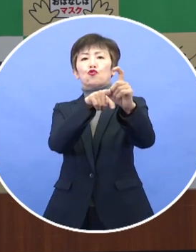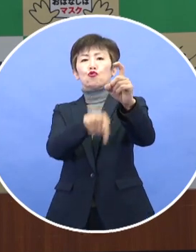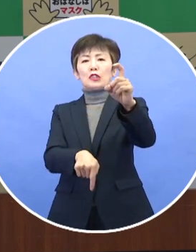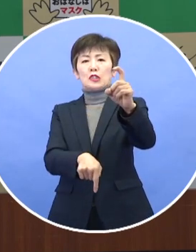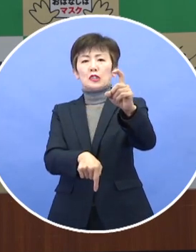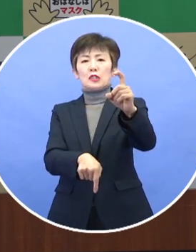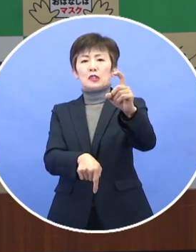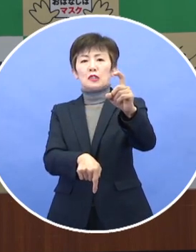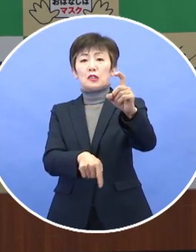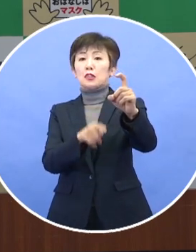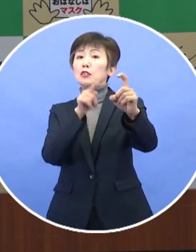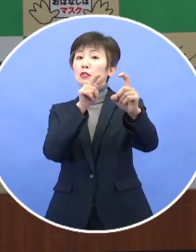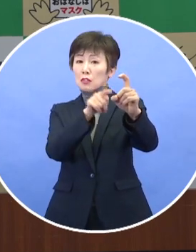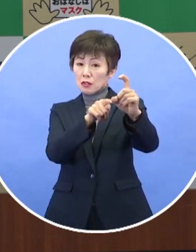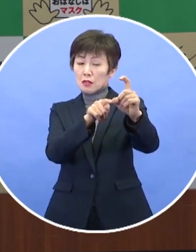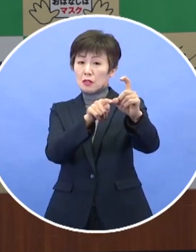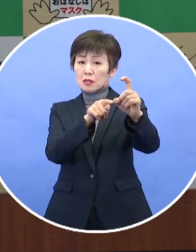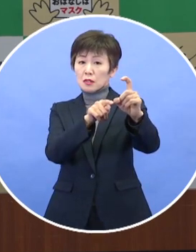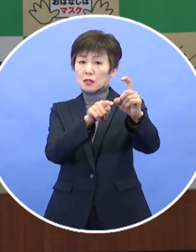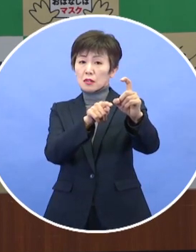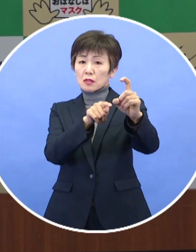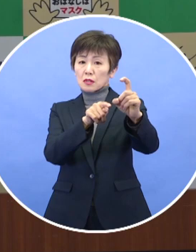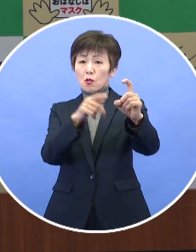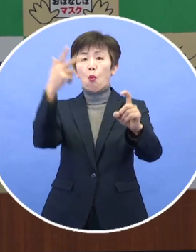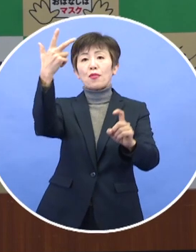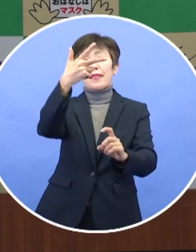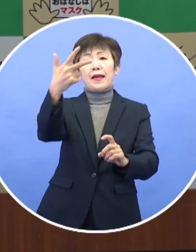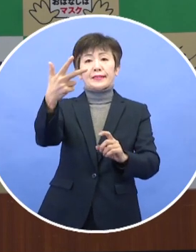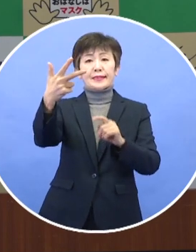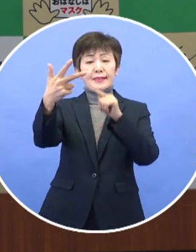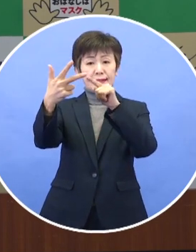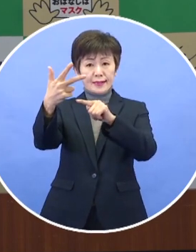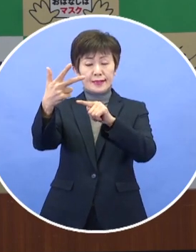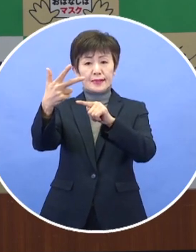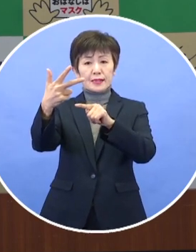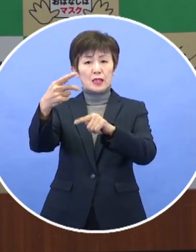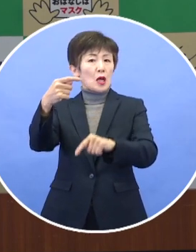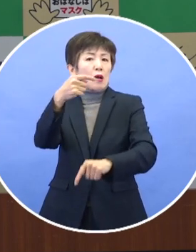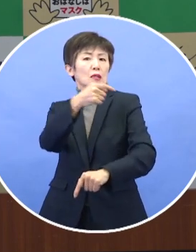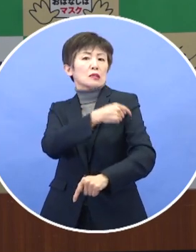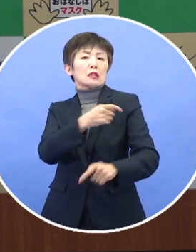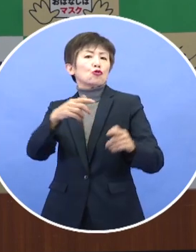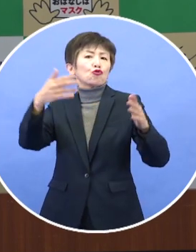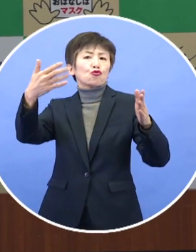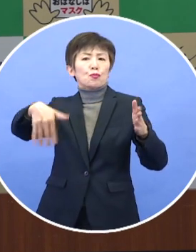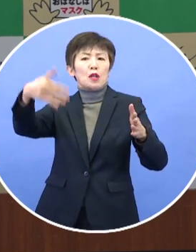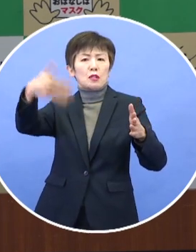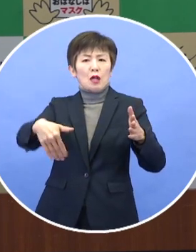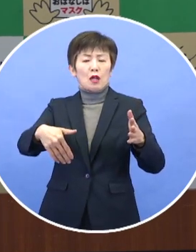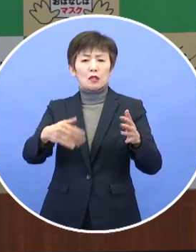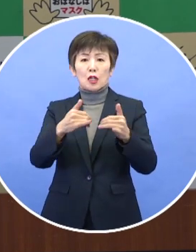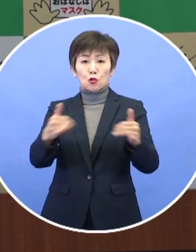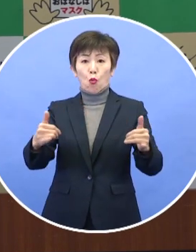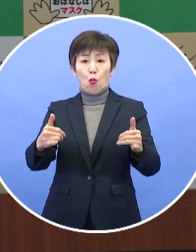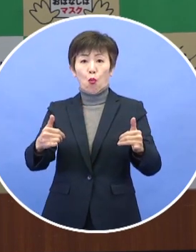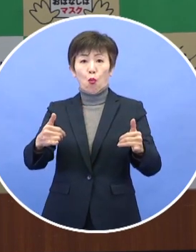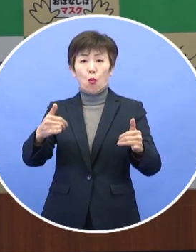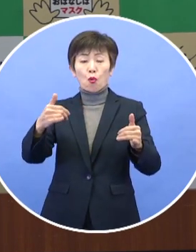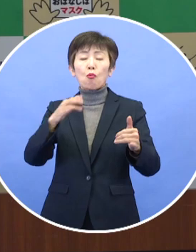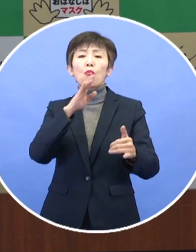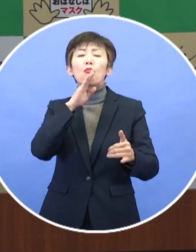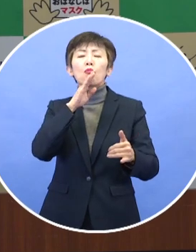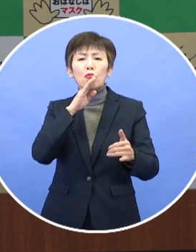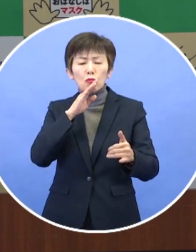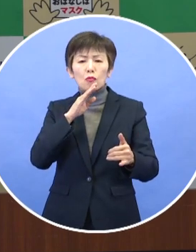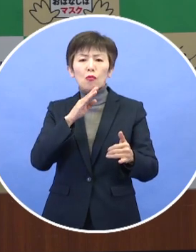。その10人の方のですね、7人は接種をされてらっしゃらない方、もう接種してない方っていうのは本当